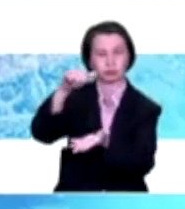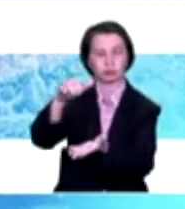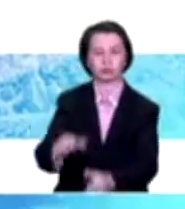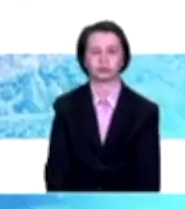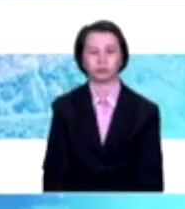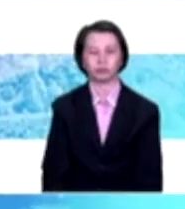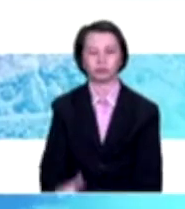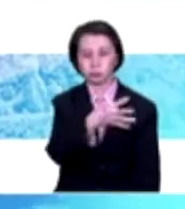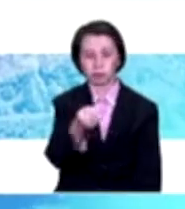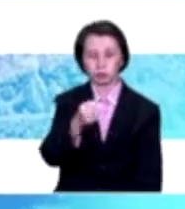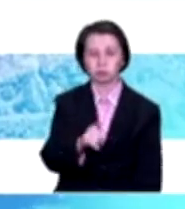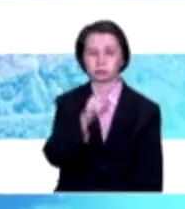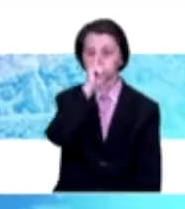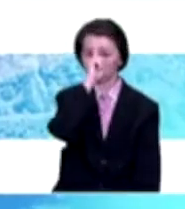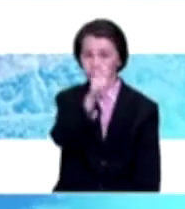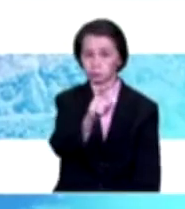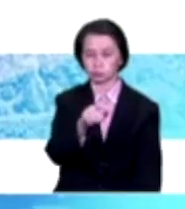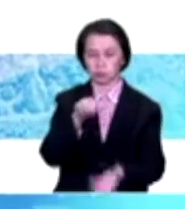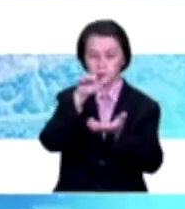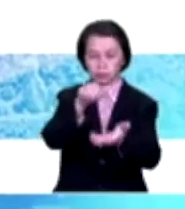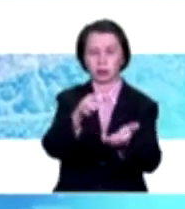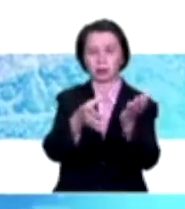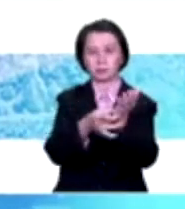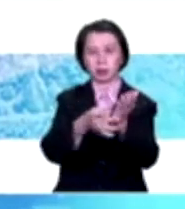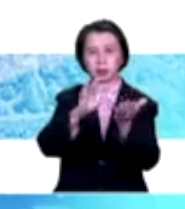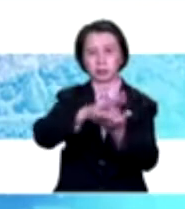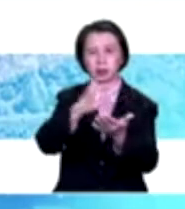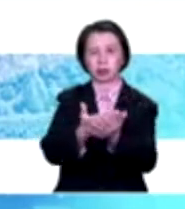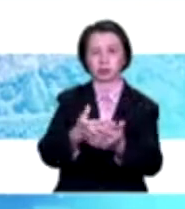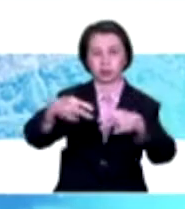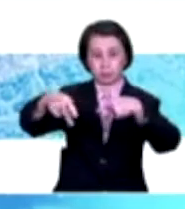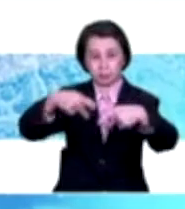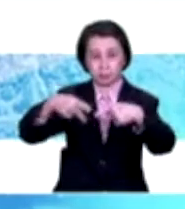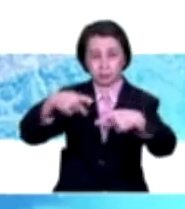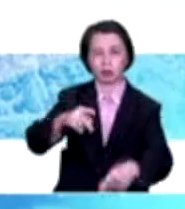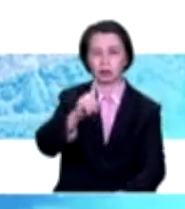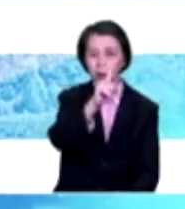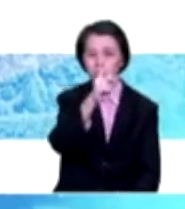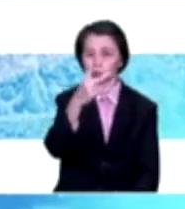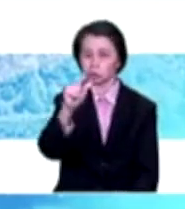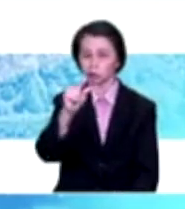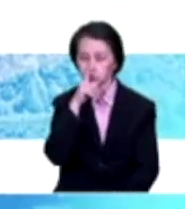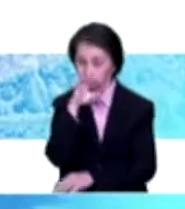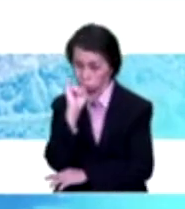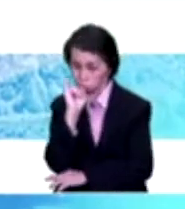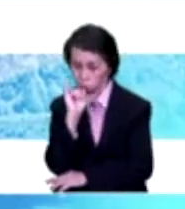Selain itu, dalam memastikan bekalan minyak masak pack polybag 1 kilogram